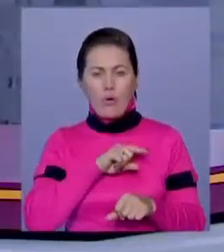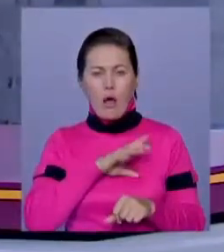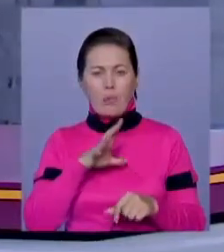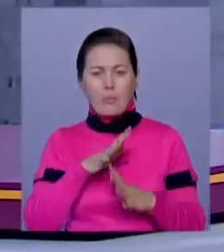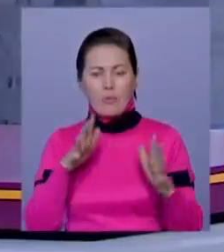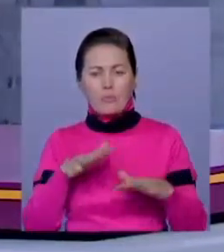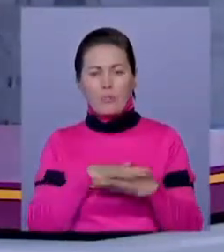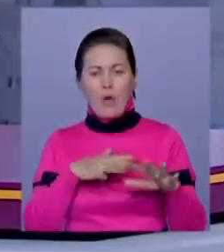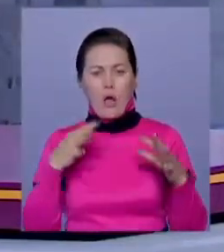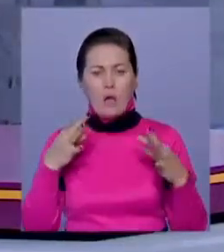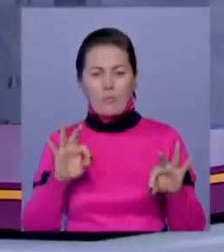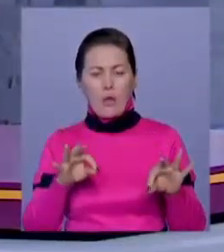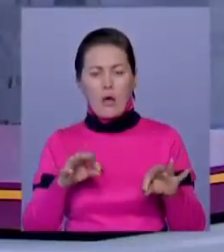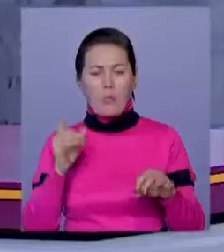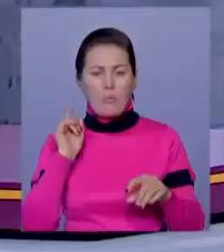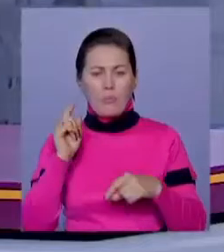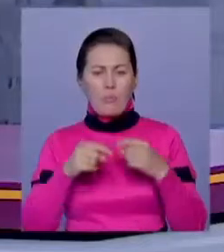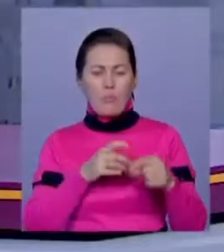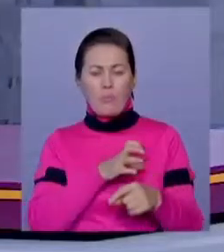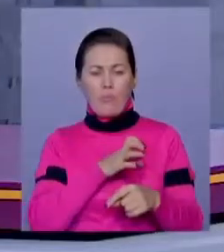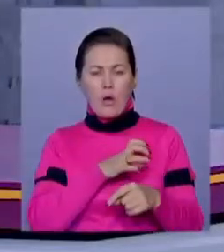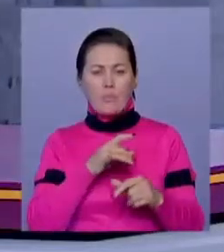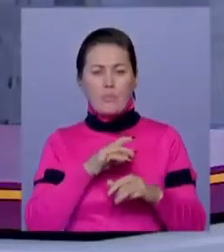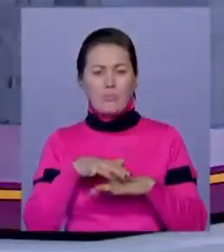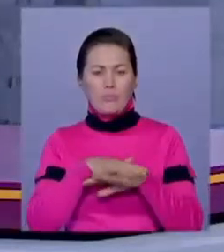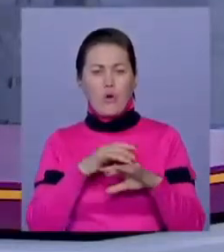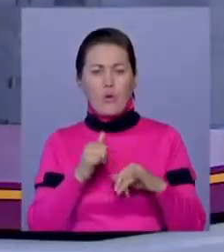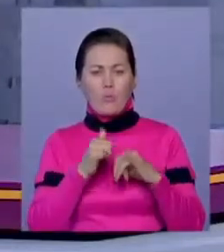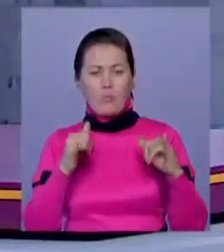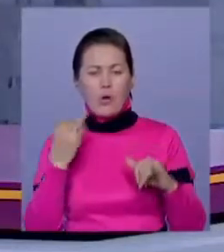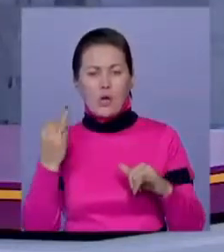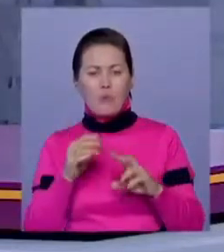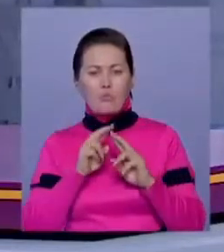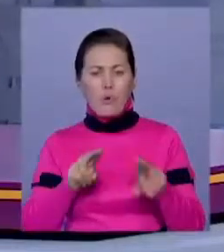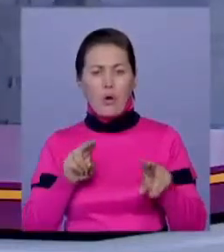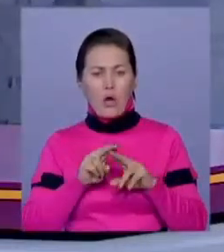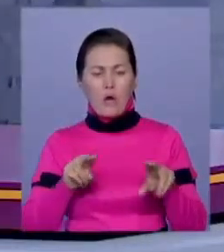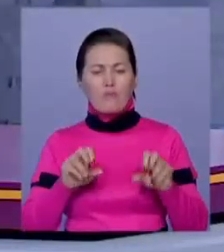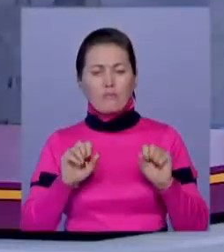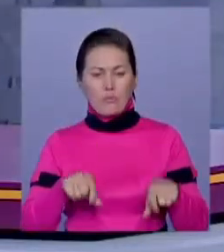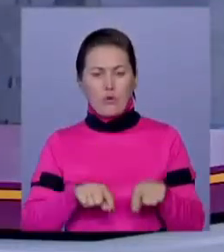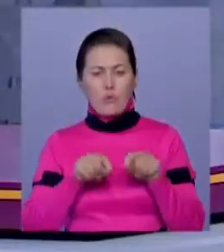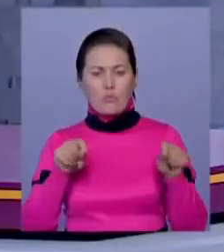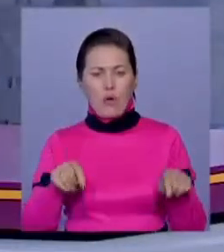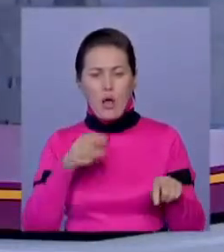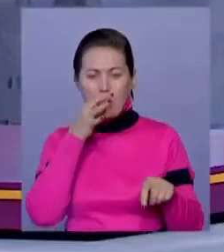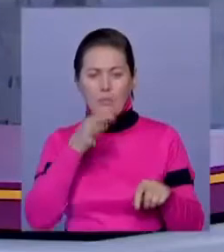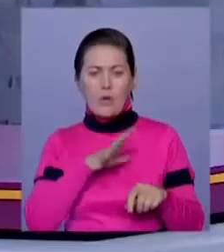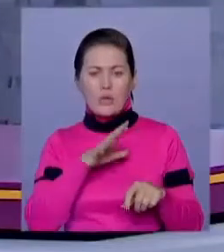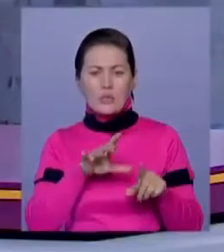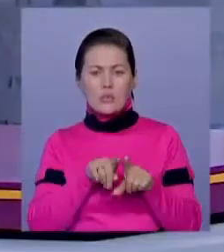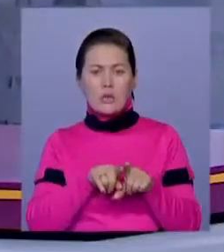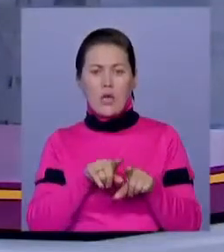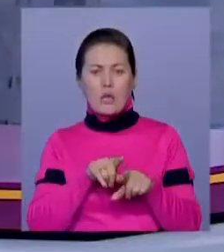баршаға ем берді. Бабадан қалған бай мұраны Бұхараға барынша қызықтығып насихаттауға жол ашады деді. Алайда Дәркембай